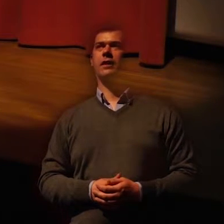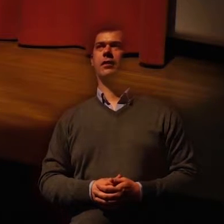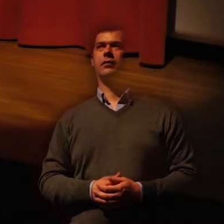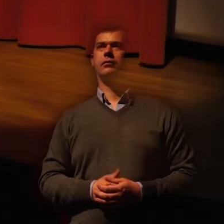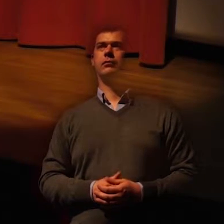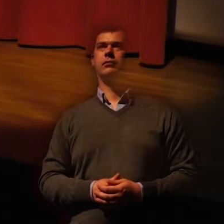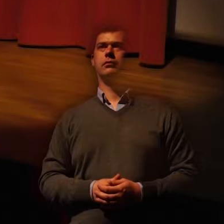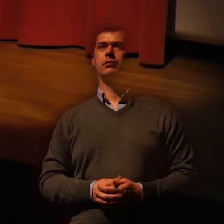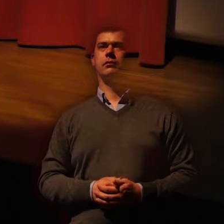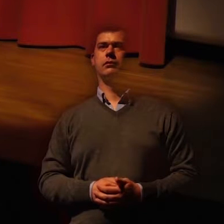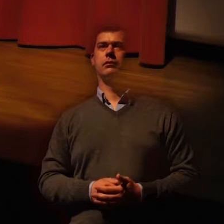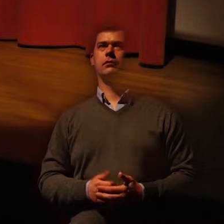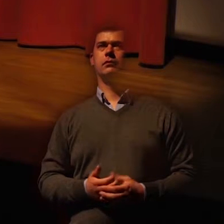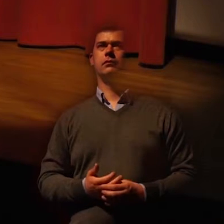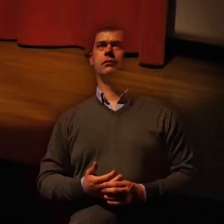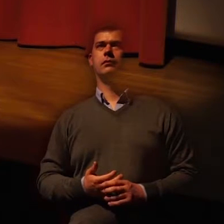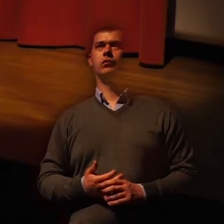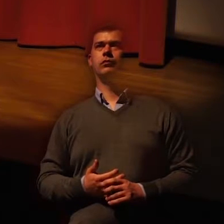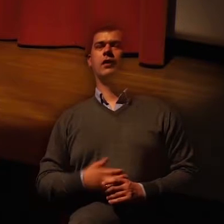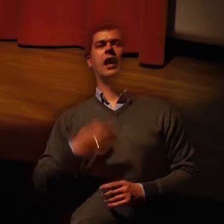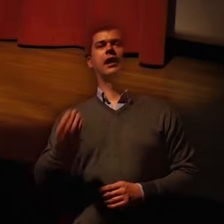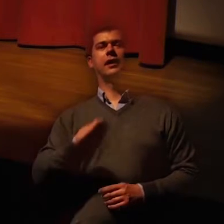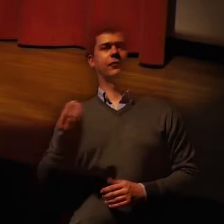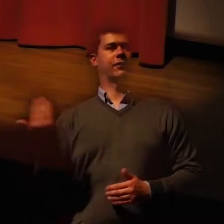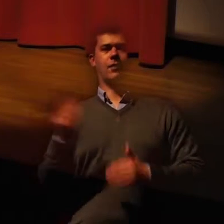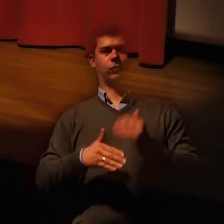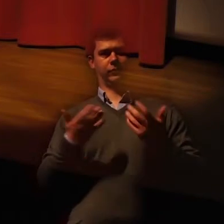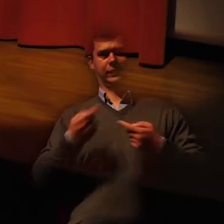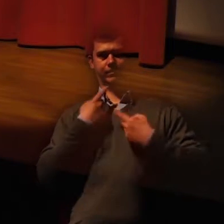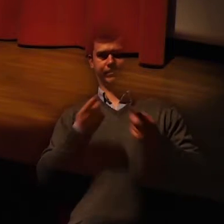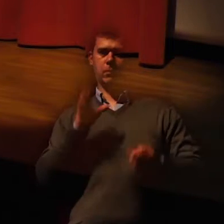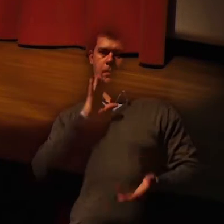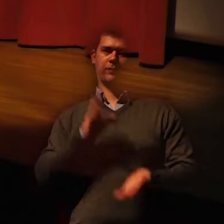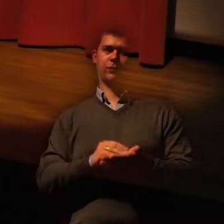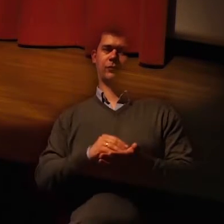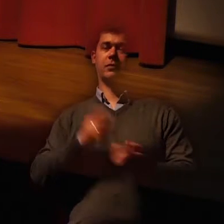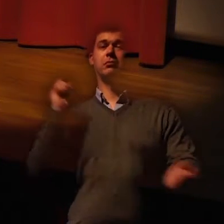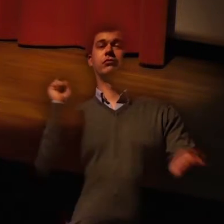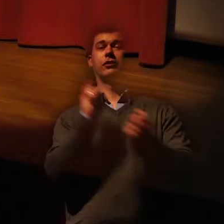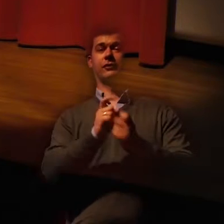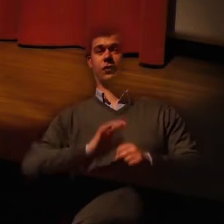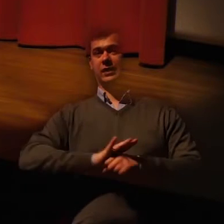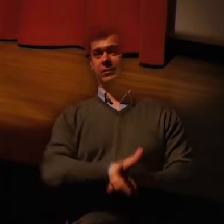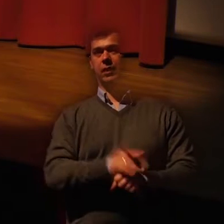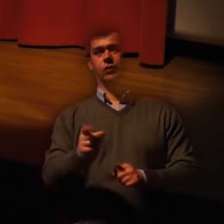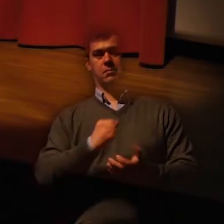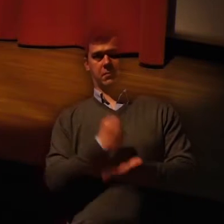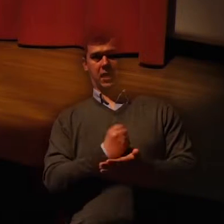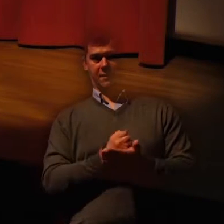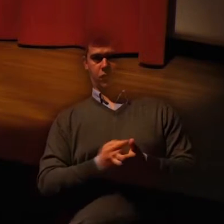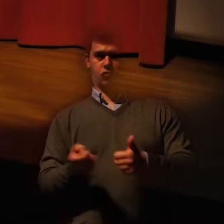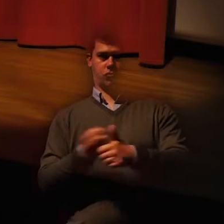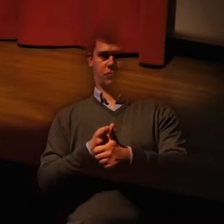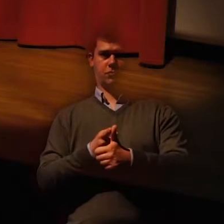bardzo różnych punktów widzenia jeszcze raz na zakończenie chcę powiedzieć antydyskryminacja to jest zarówno prawo grup